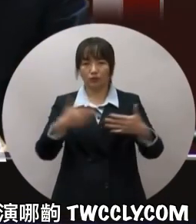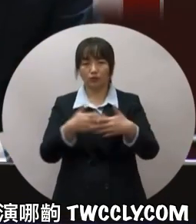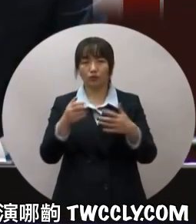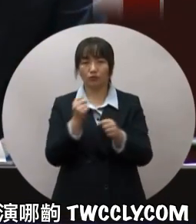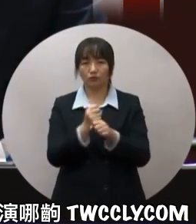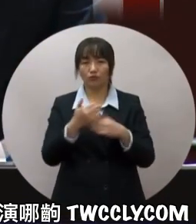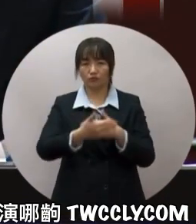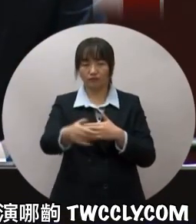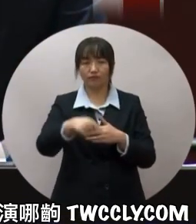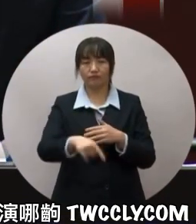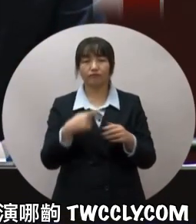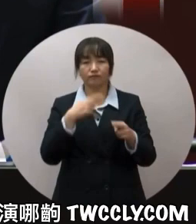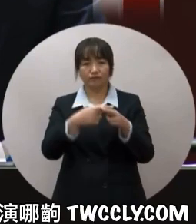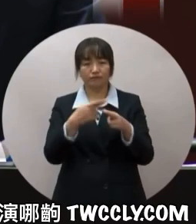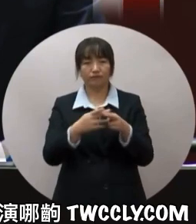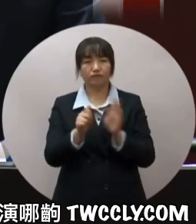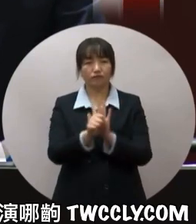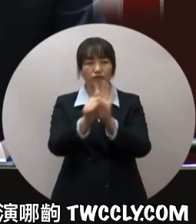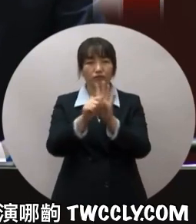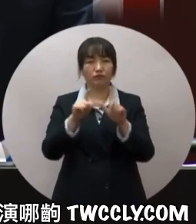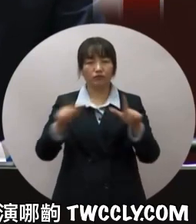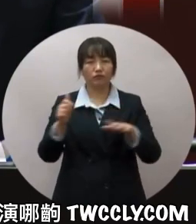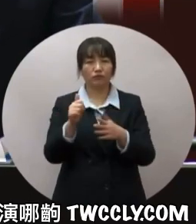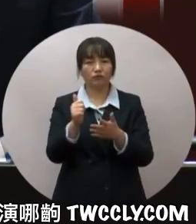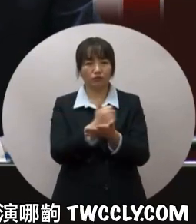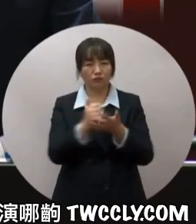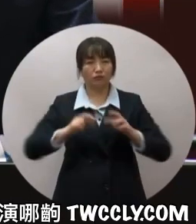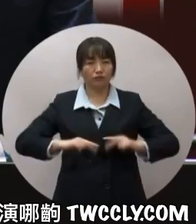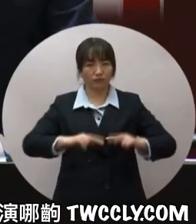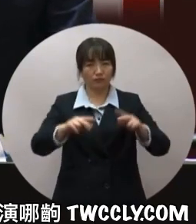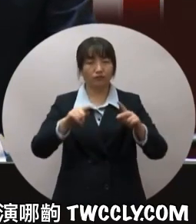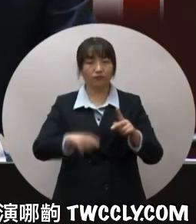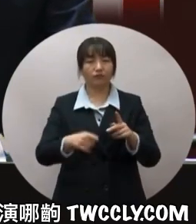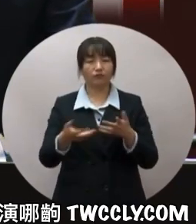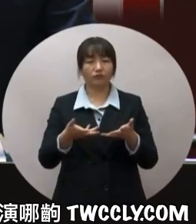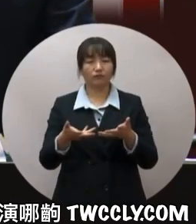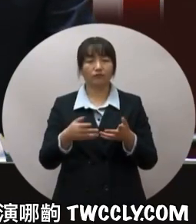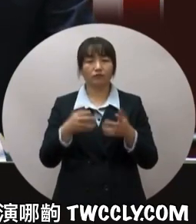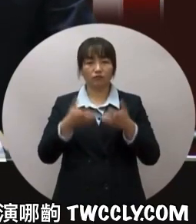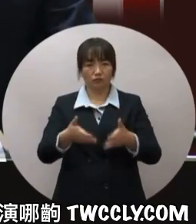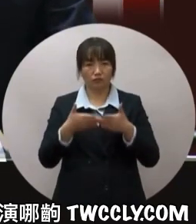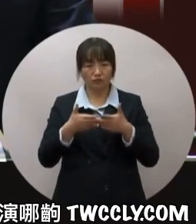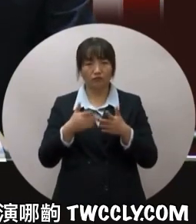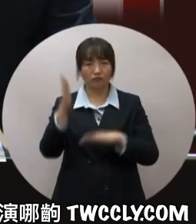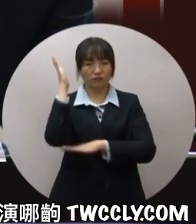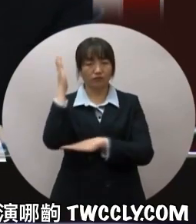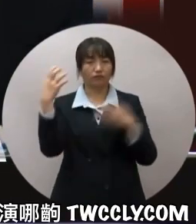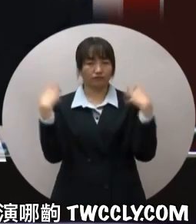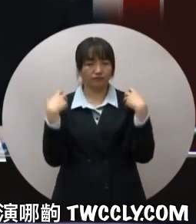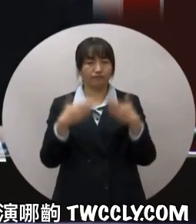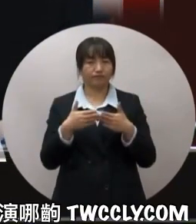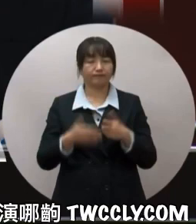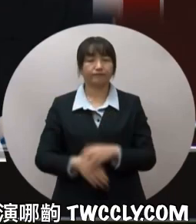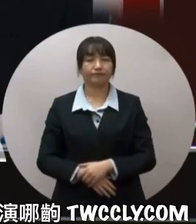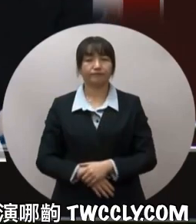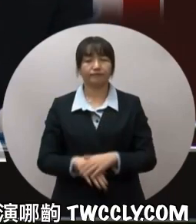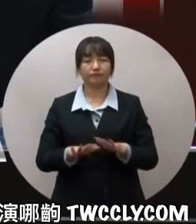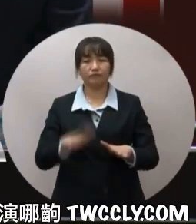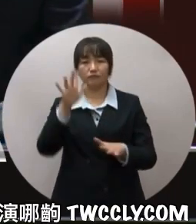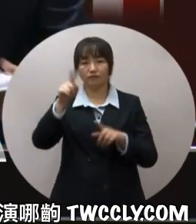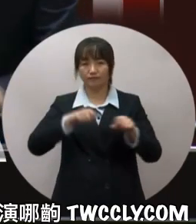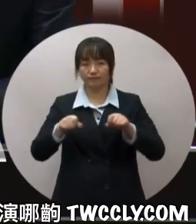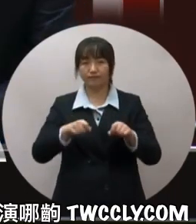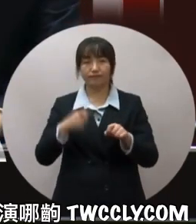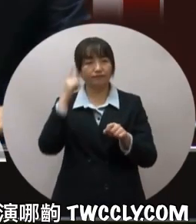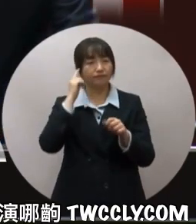的過程當中我相信對於推動大眾運輸的改善其實也是一個非常重要的政府的責任那我這裡有一個